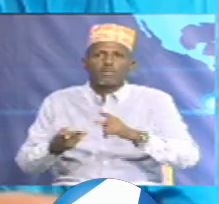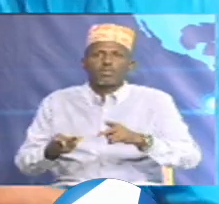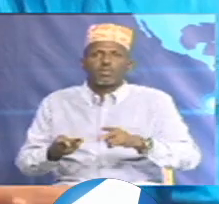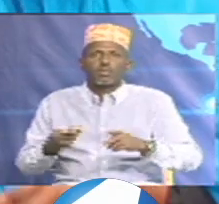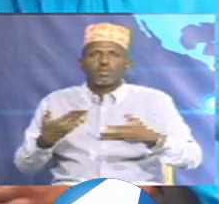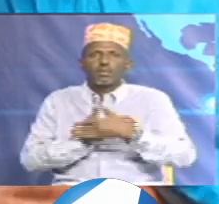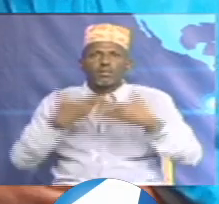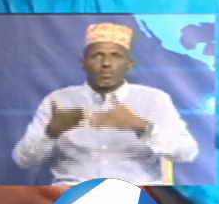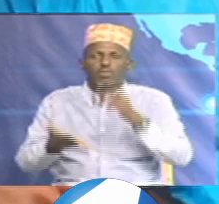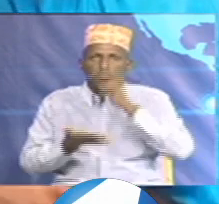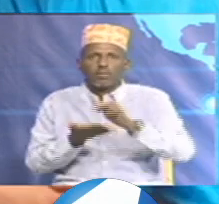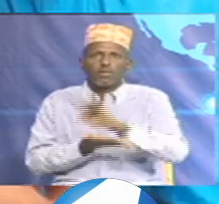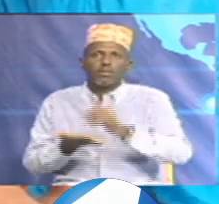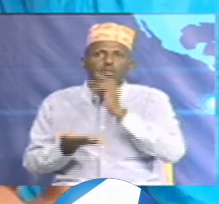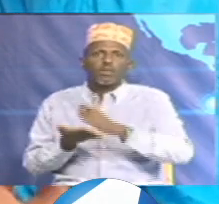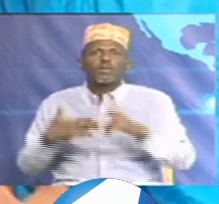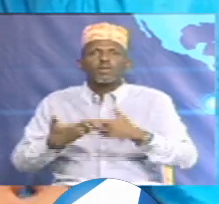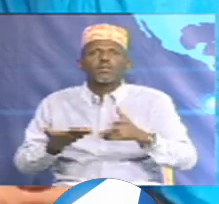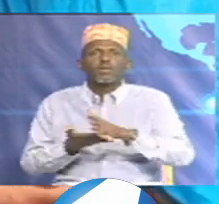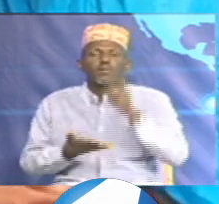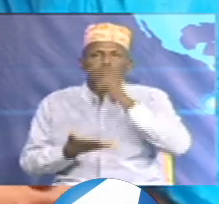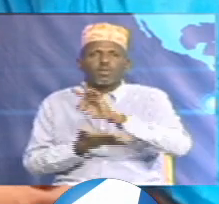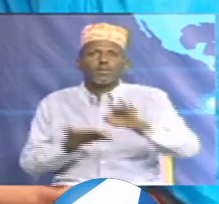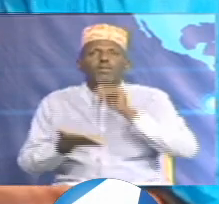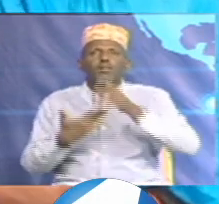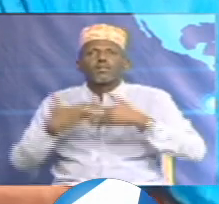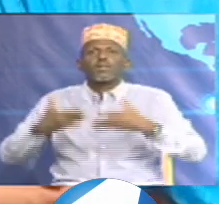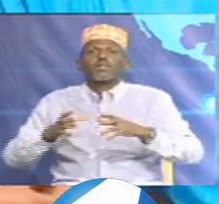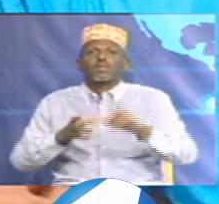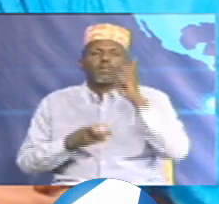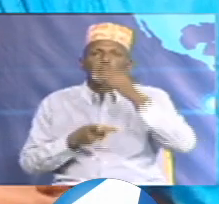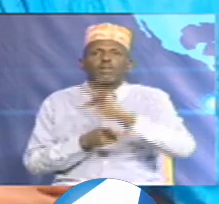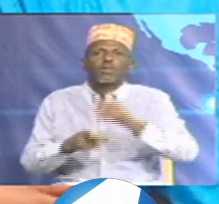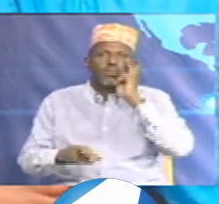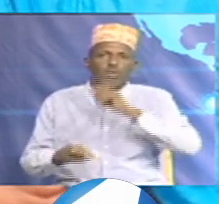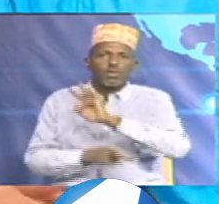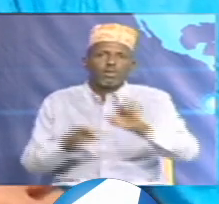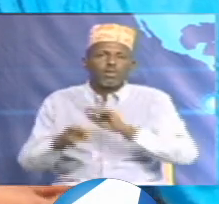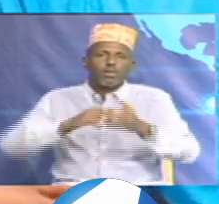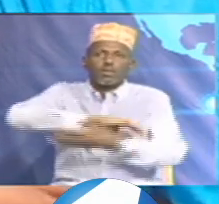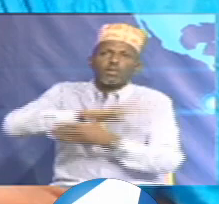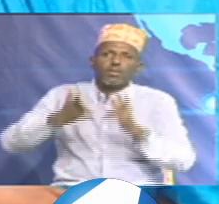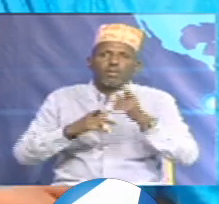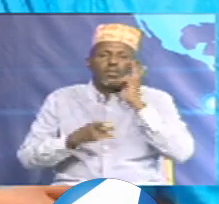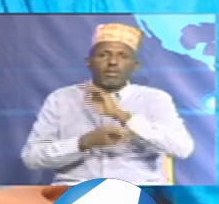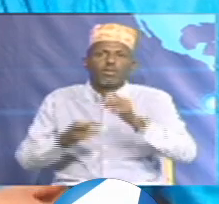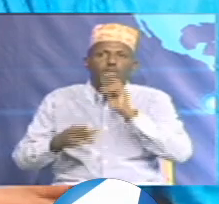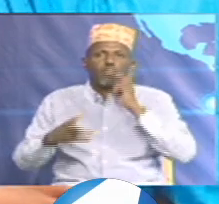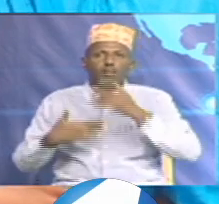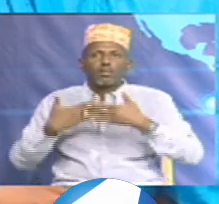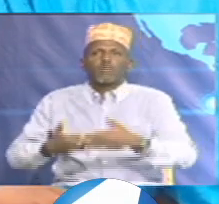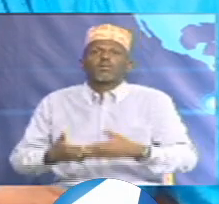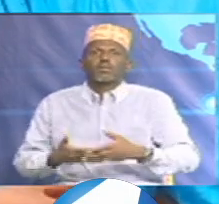extraordinaire a pour vocation de mettre l'UPR en ordre de bataille afin de soutenir le seul candidat de la